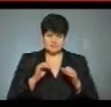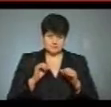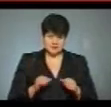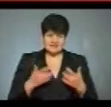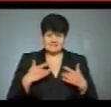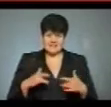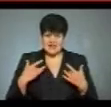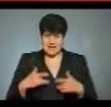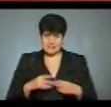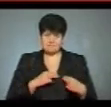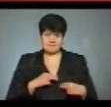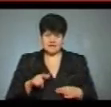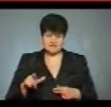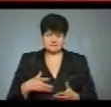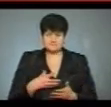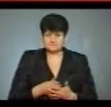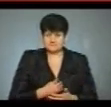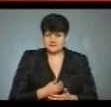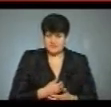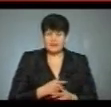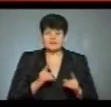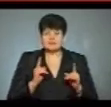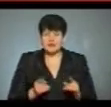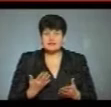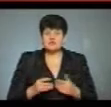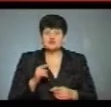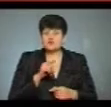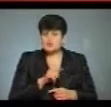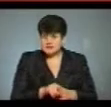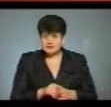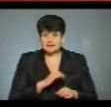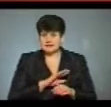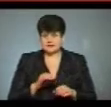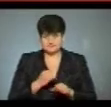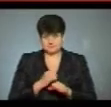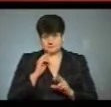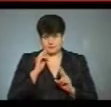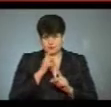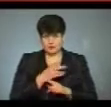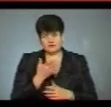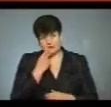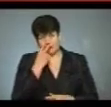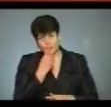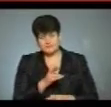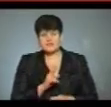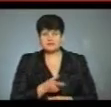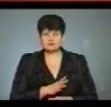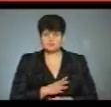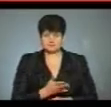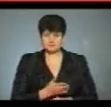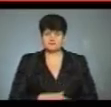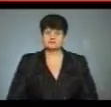звільняти працівників з власної ініціативи, навіть якщо ті не припустилися помилок. Давайте подивимося, як це відбувалося.